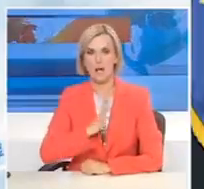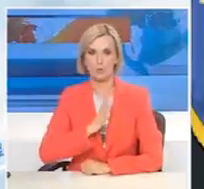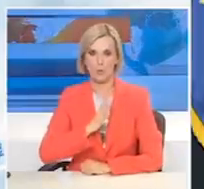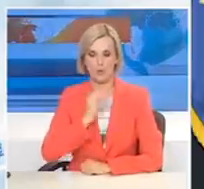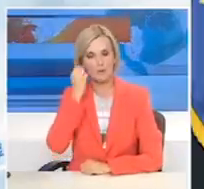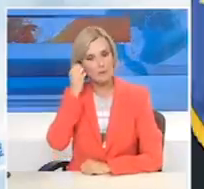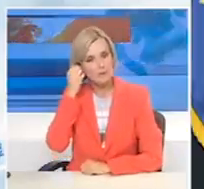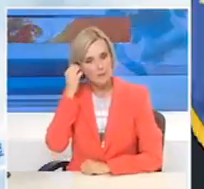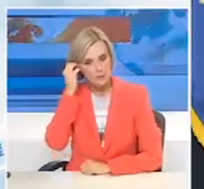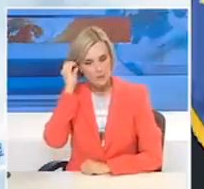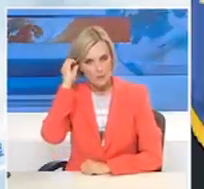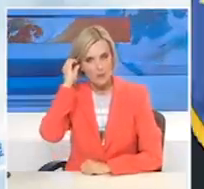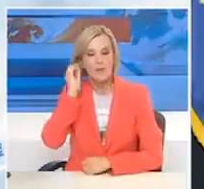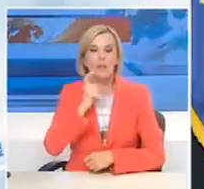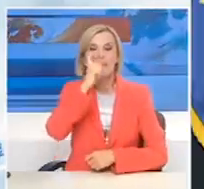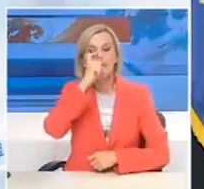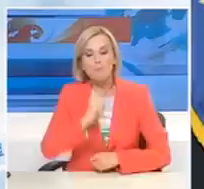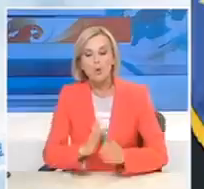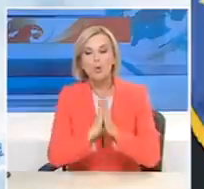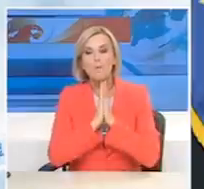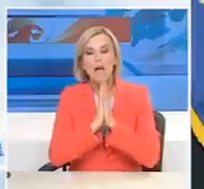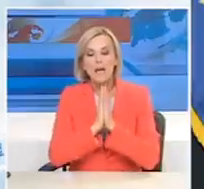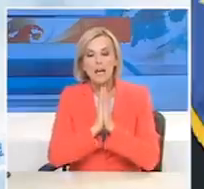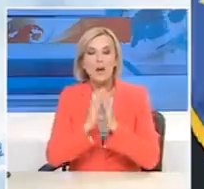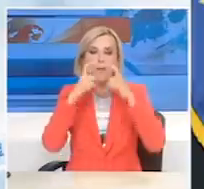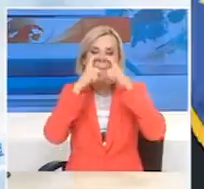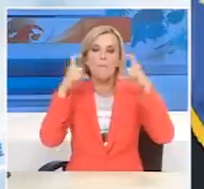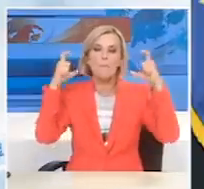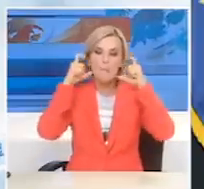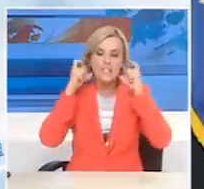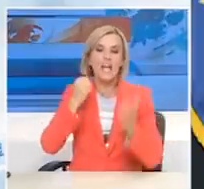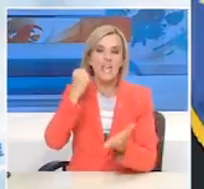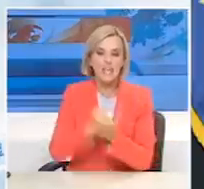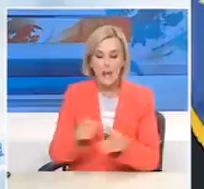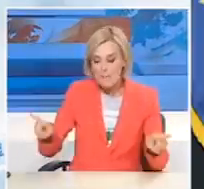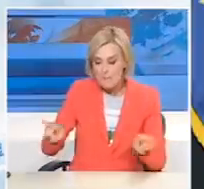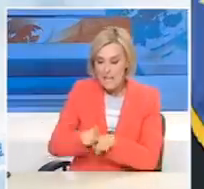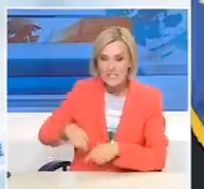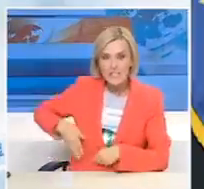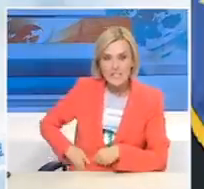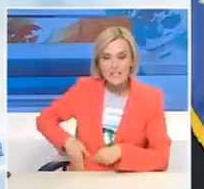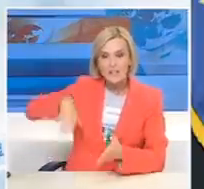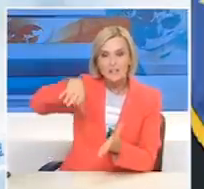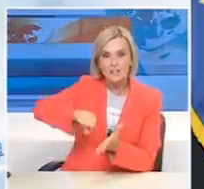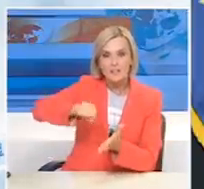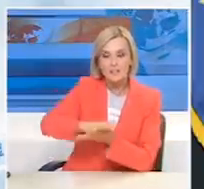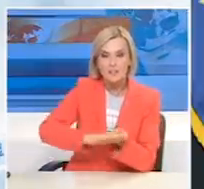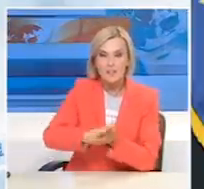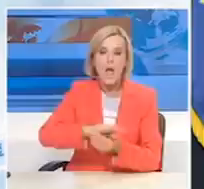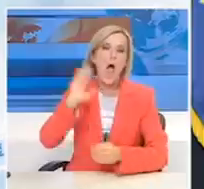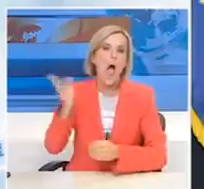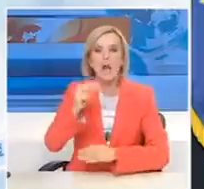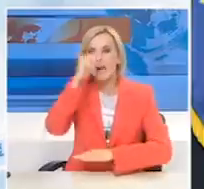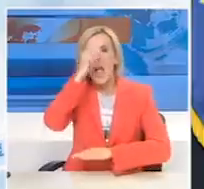σύσταση για χρήση μάσκας, ενώ είναι υποχρεωτική η χρήση αντισηπτικού. Σε περίπτωση λειτουργιών σε υπαίθριους